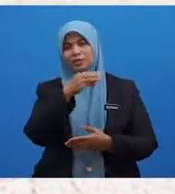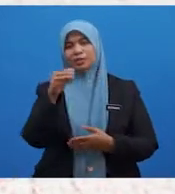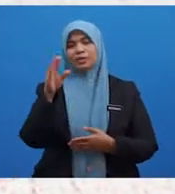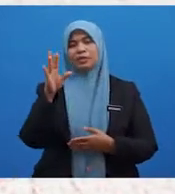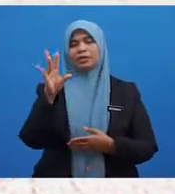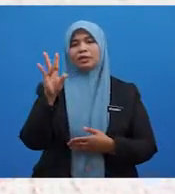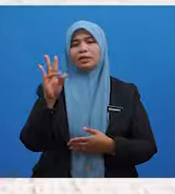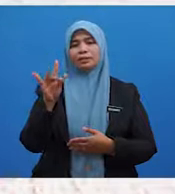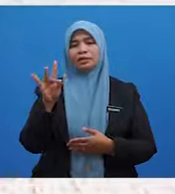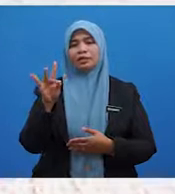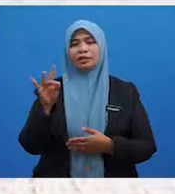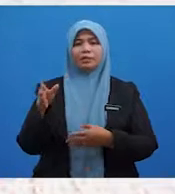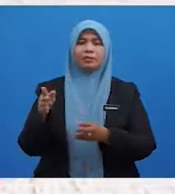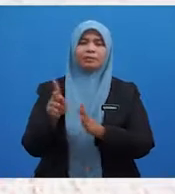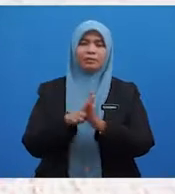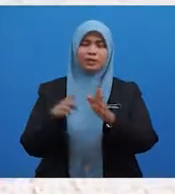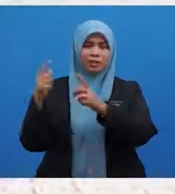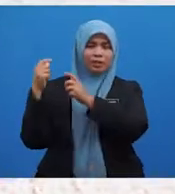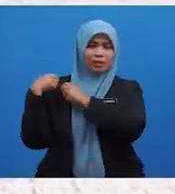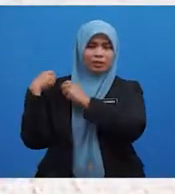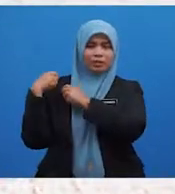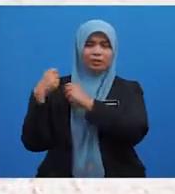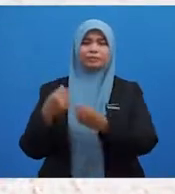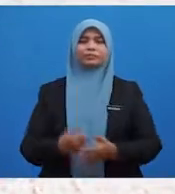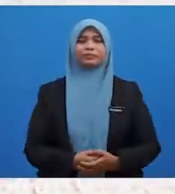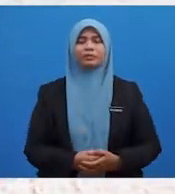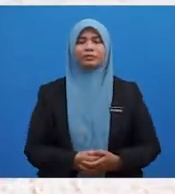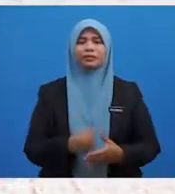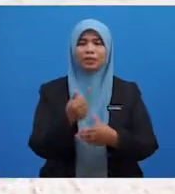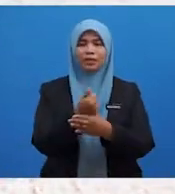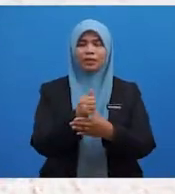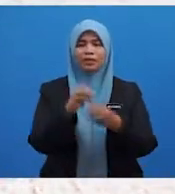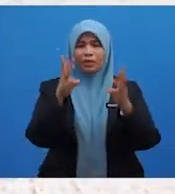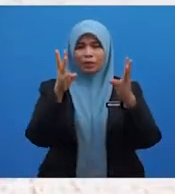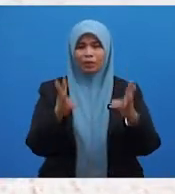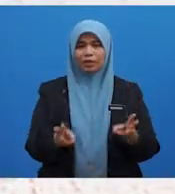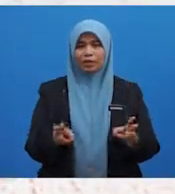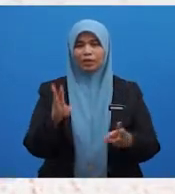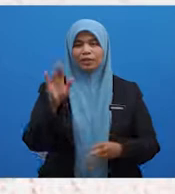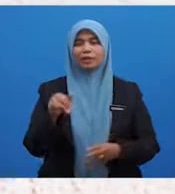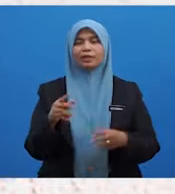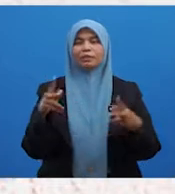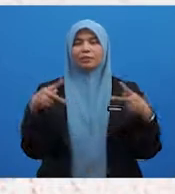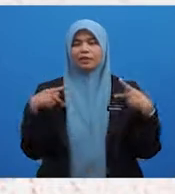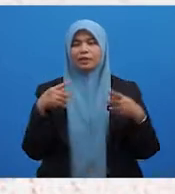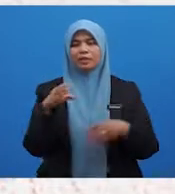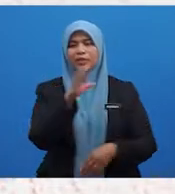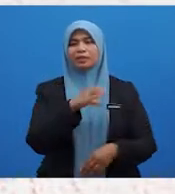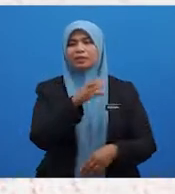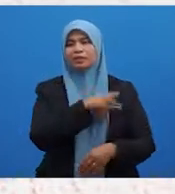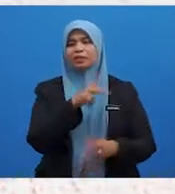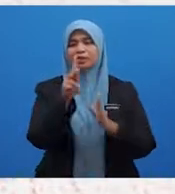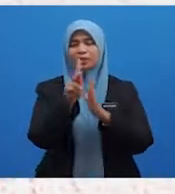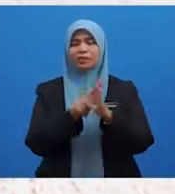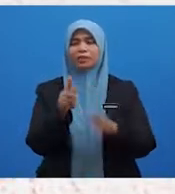akhir sekali, bertanggungjawab. Antara watak yang memiliki ciri